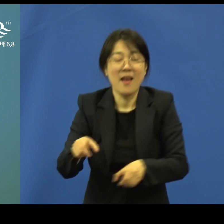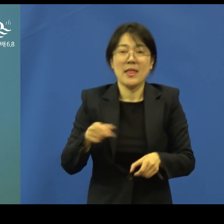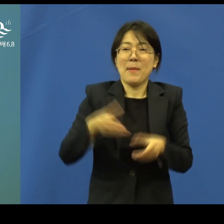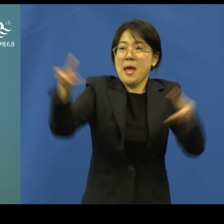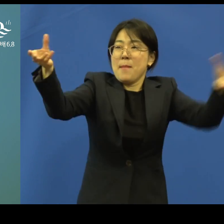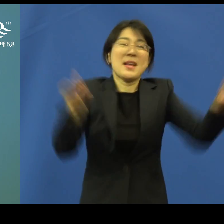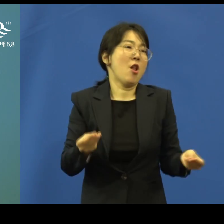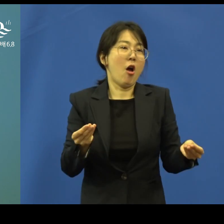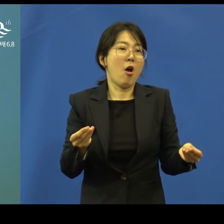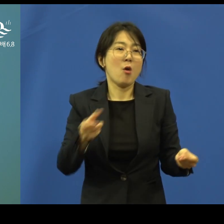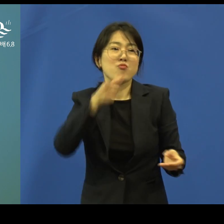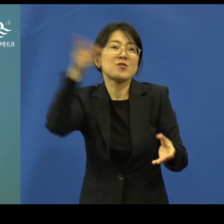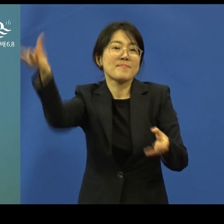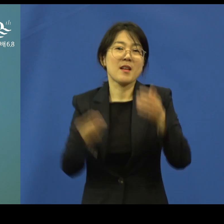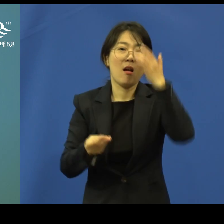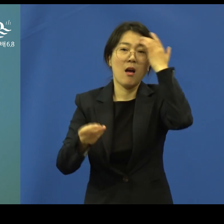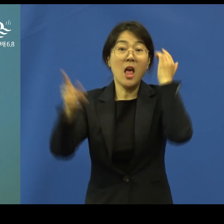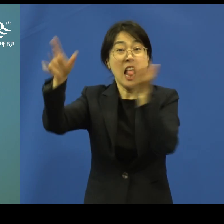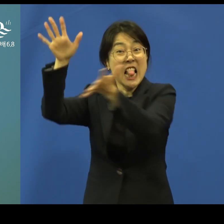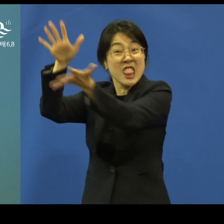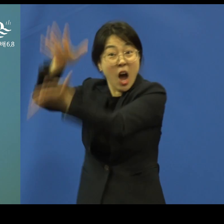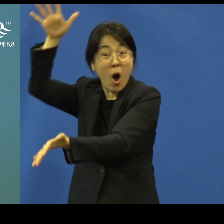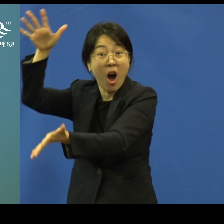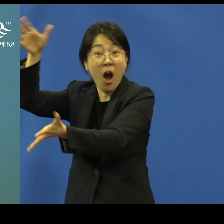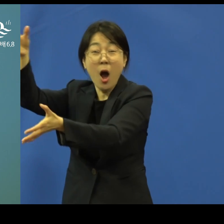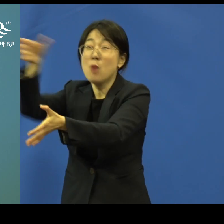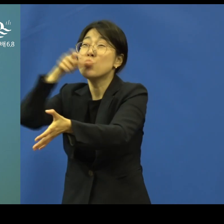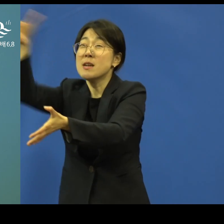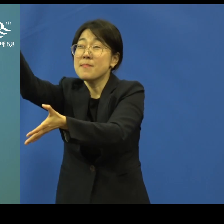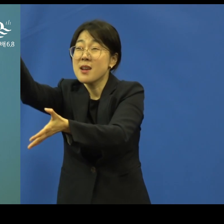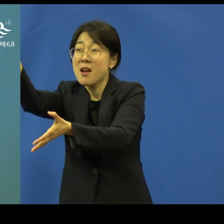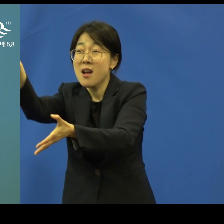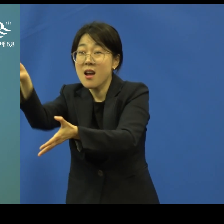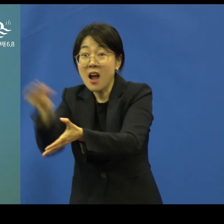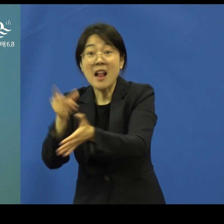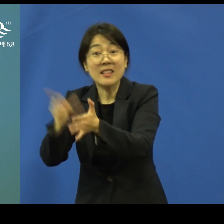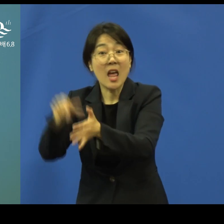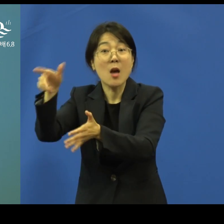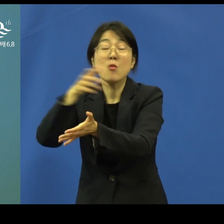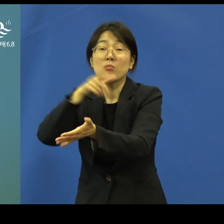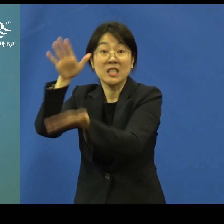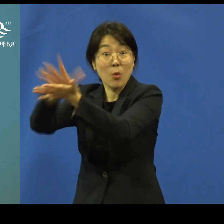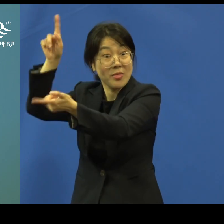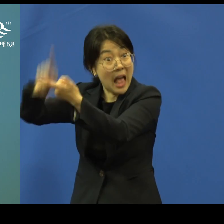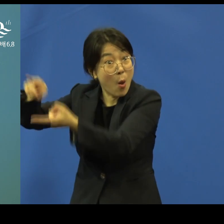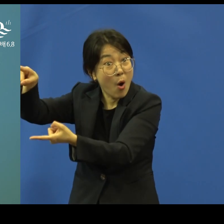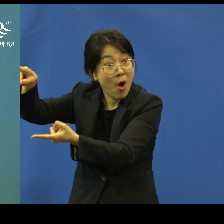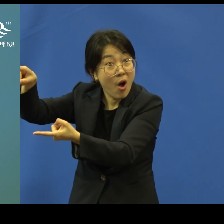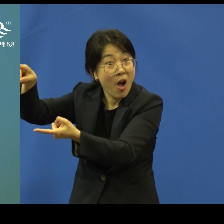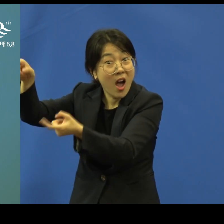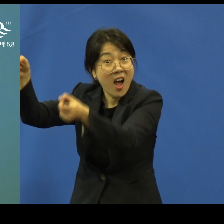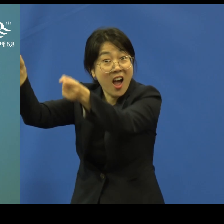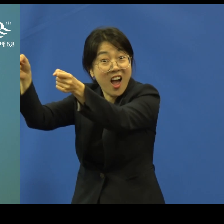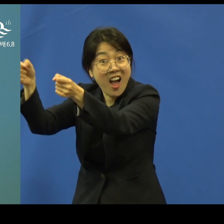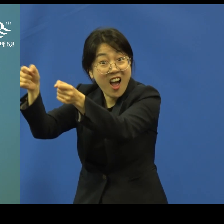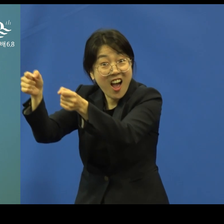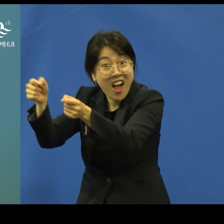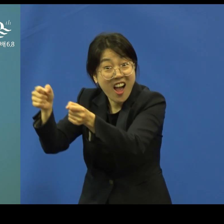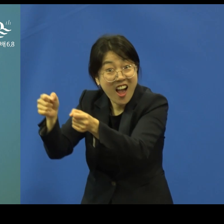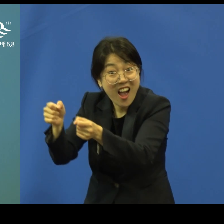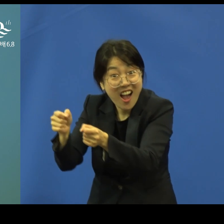있으니까 불순물이 들어가기도 하고 새들이 배설물도 넣기도 하고 그러면서